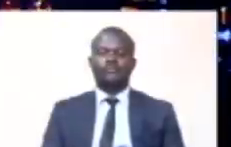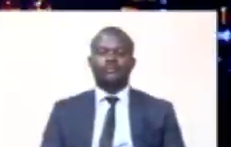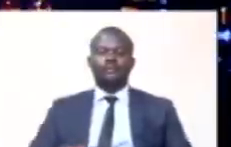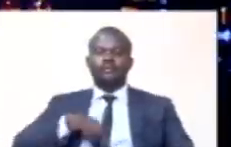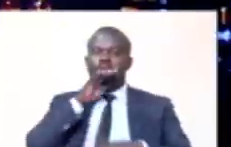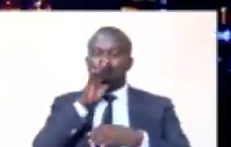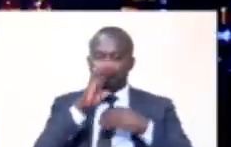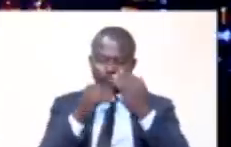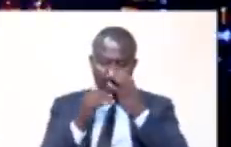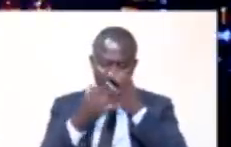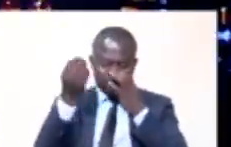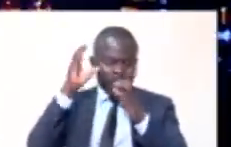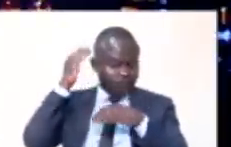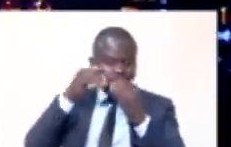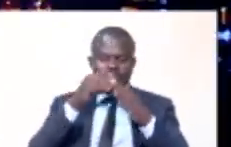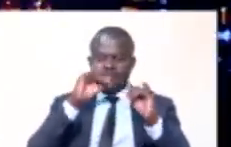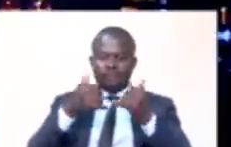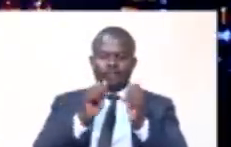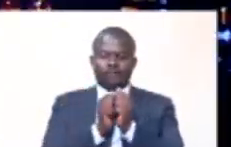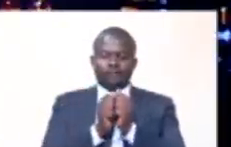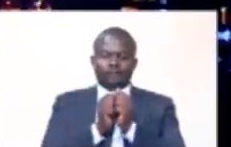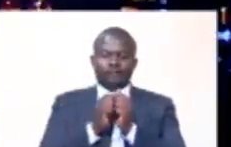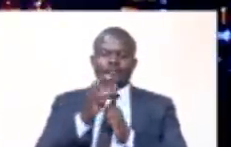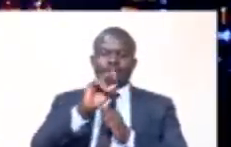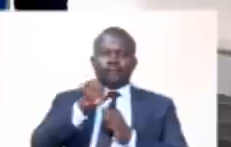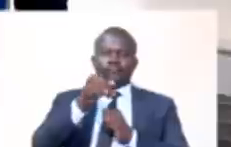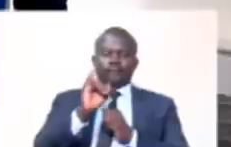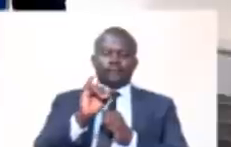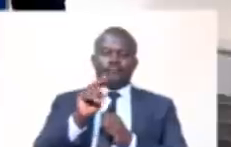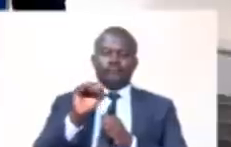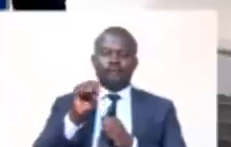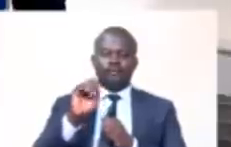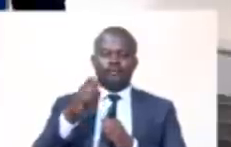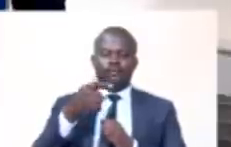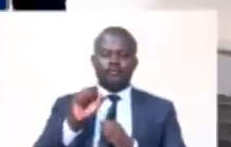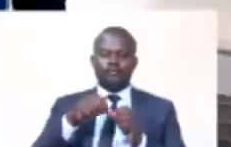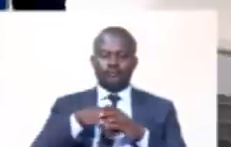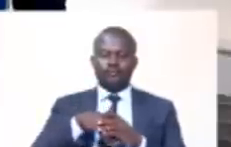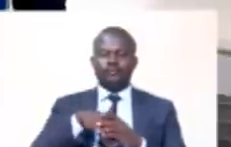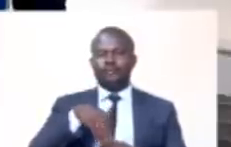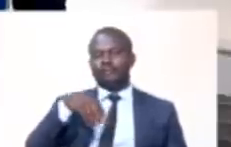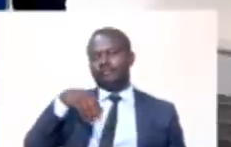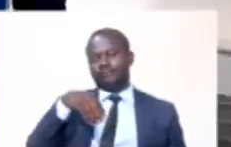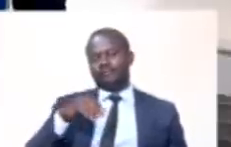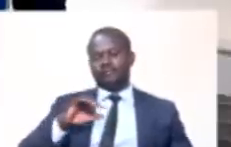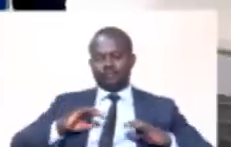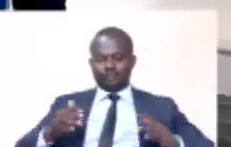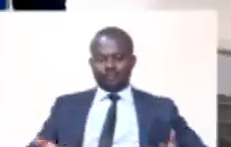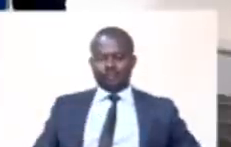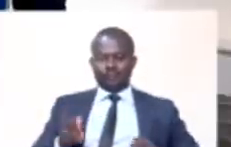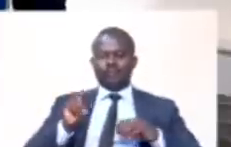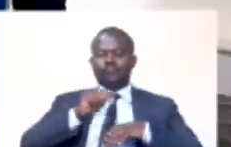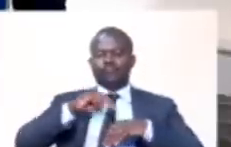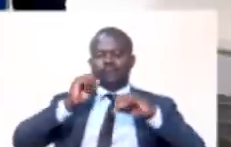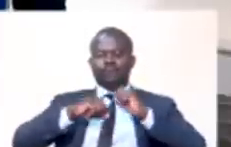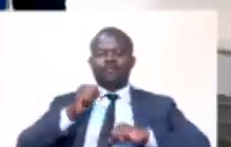Tudatinze reka tunyarukire mu makuru avugwa mu mikino. Ndi kumwe na Faraji Nitegeka. Primus National League kuri ubu ngo bigeze ku munsi wa kangahe, ni